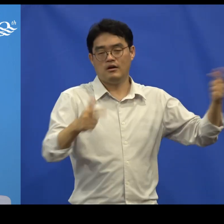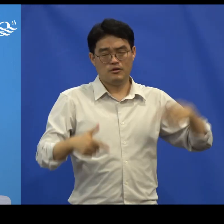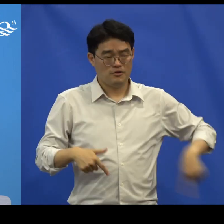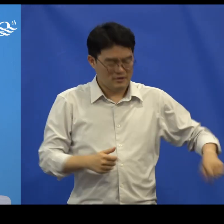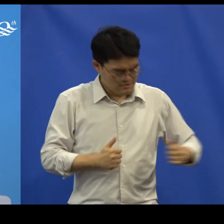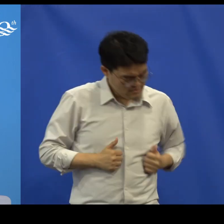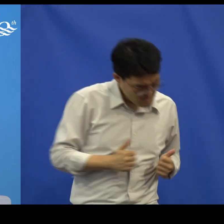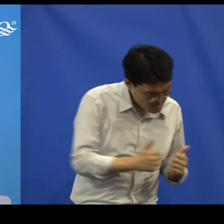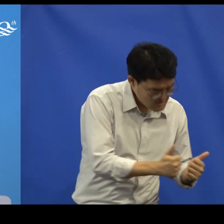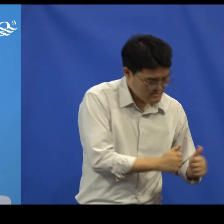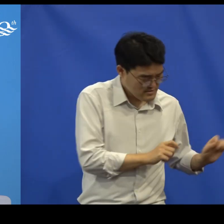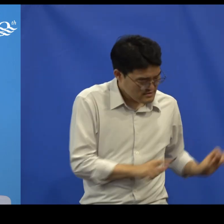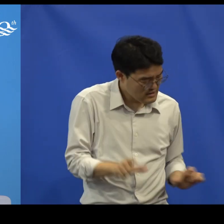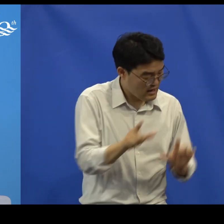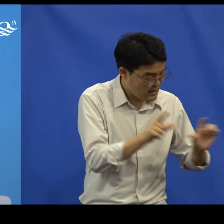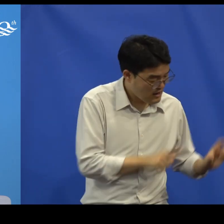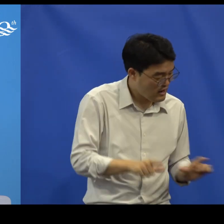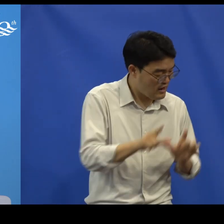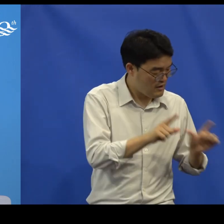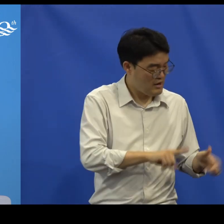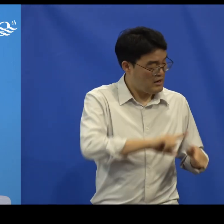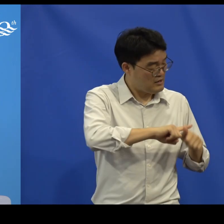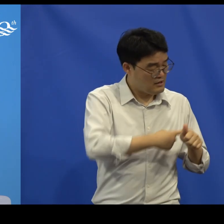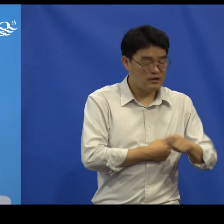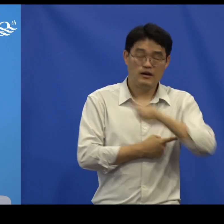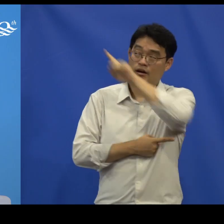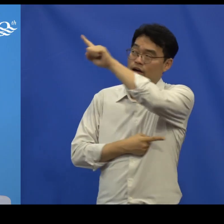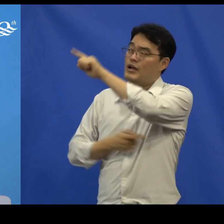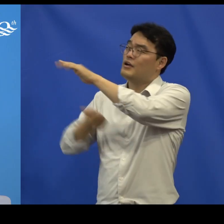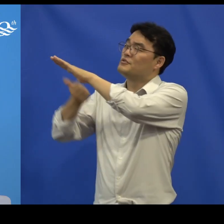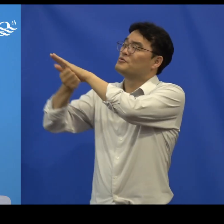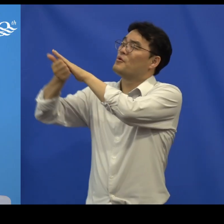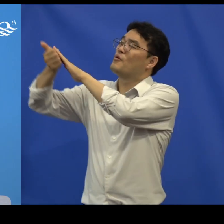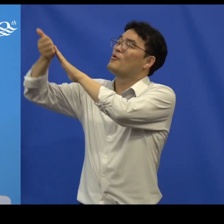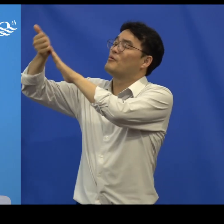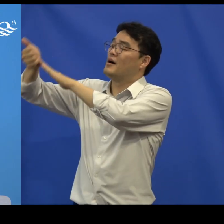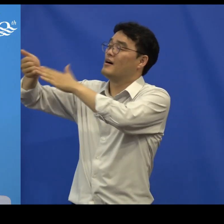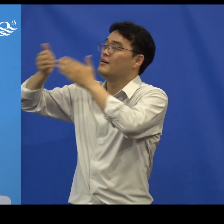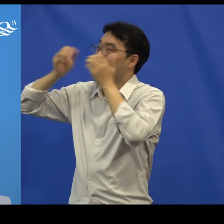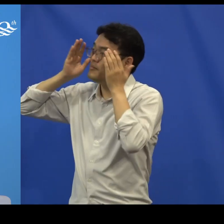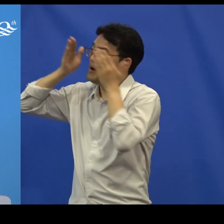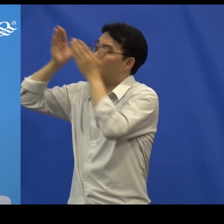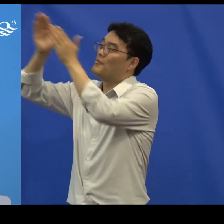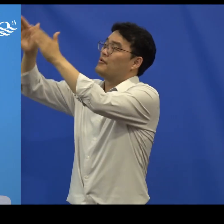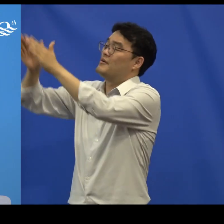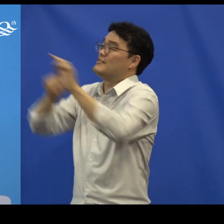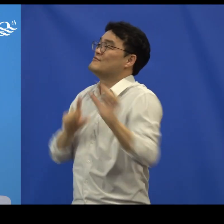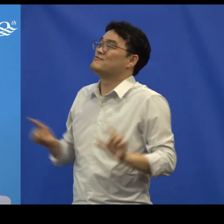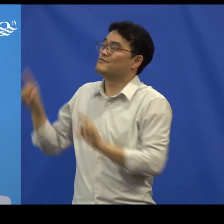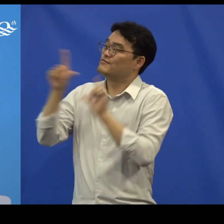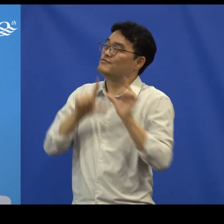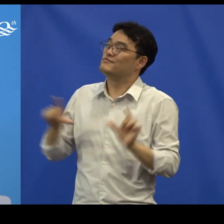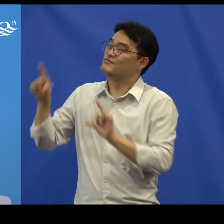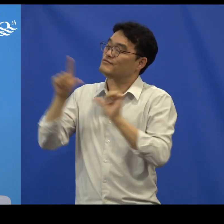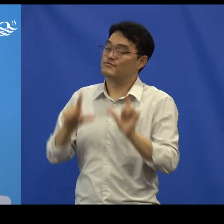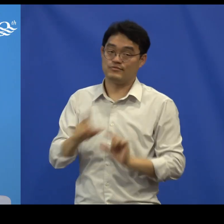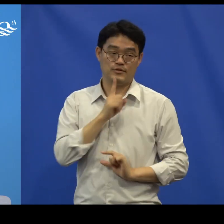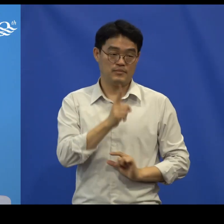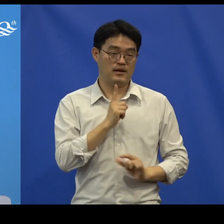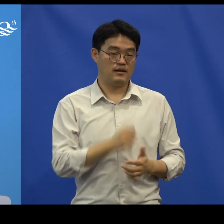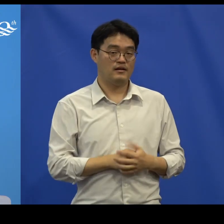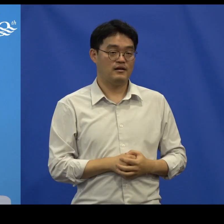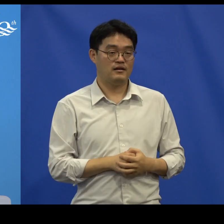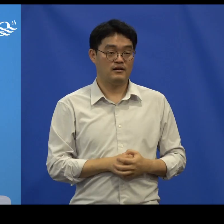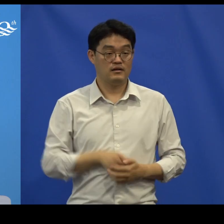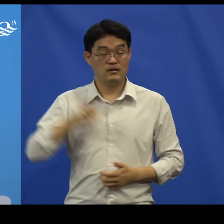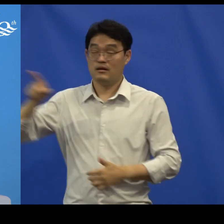내세를 생각하고 살아가는 사람은 현세를 얼렁뚱땅 살지 않습니다. 내세를 진지하게 고민하고